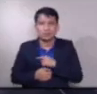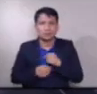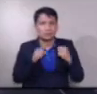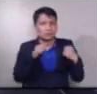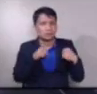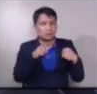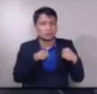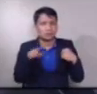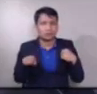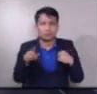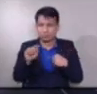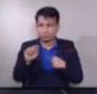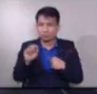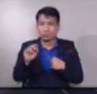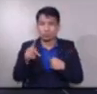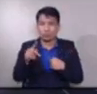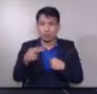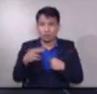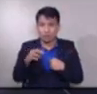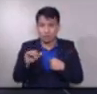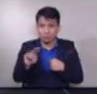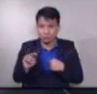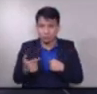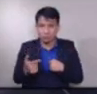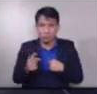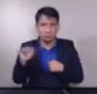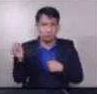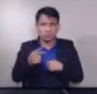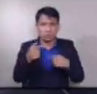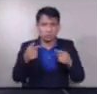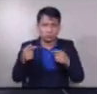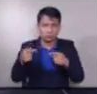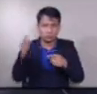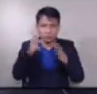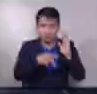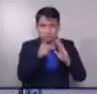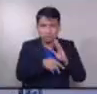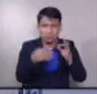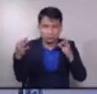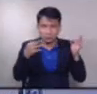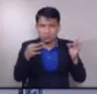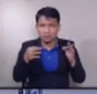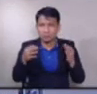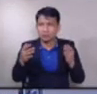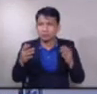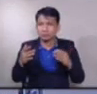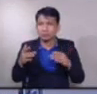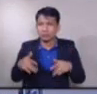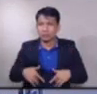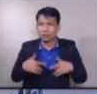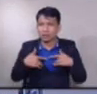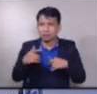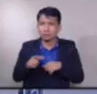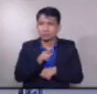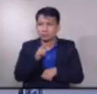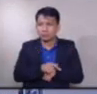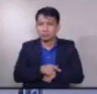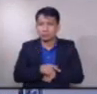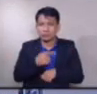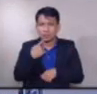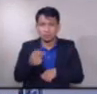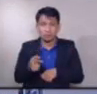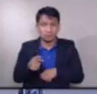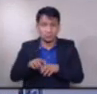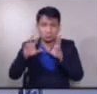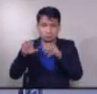issue on the tukhang. But kung kahit patayin mo lahat ng drug addict sa Pilipinas, may bahay at lupa ka pa. Pero pag ilaland grab ka ng mga